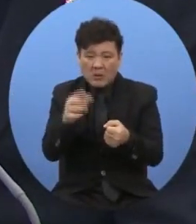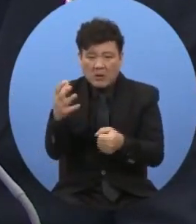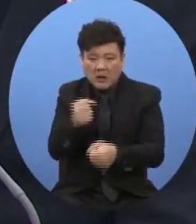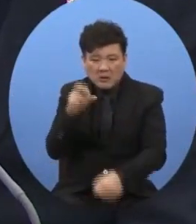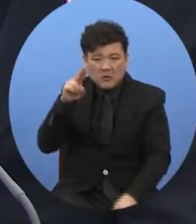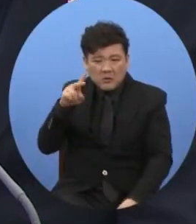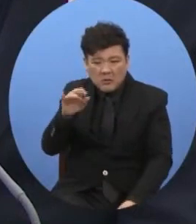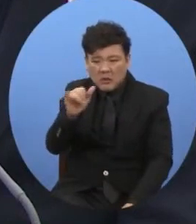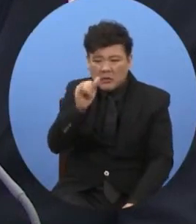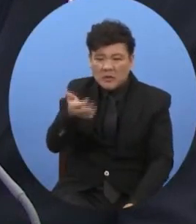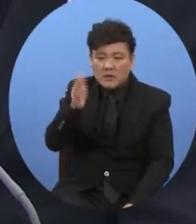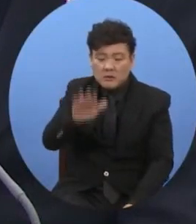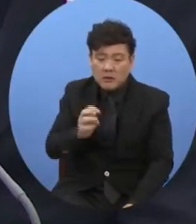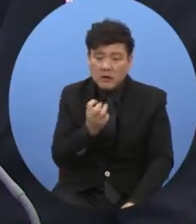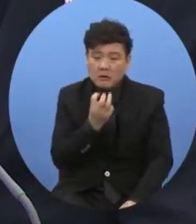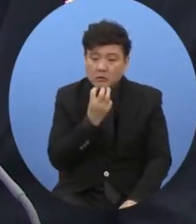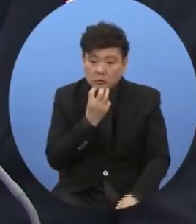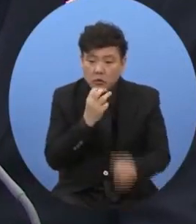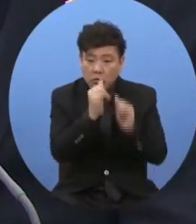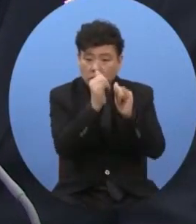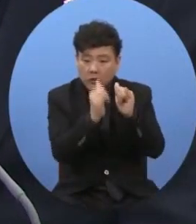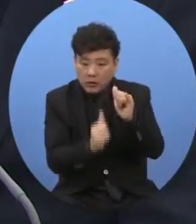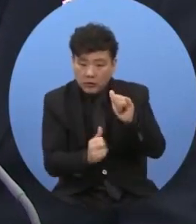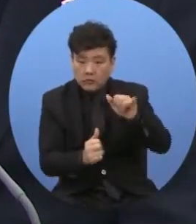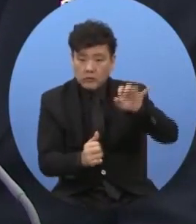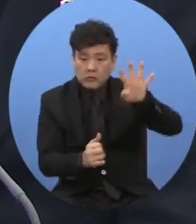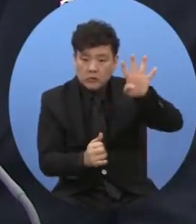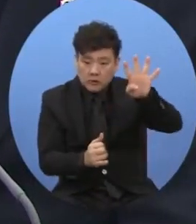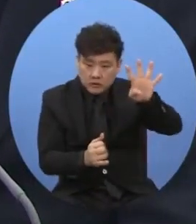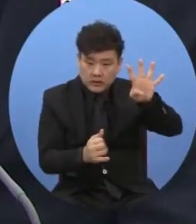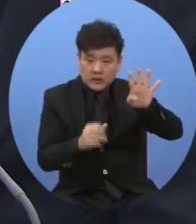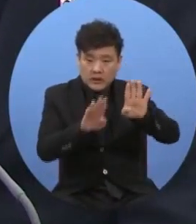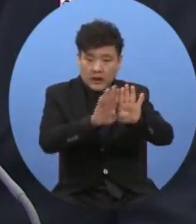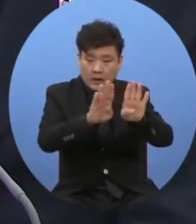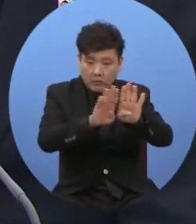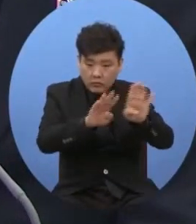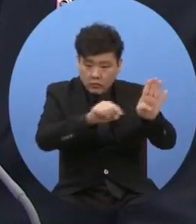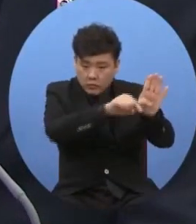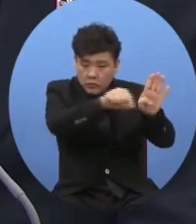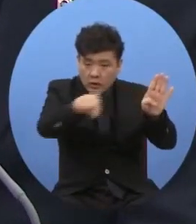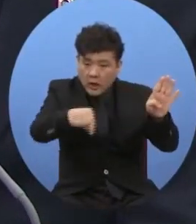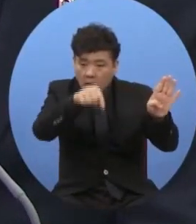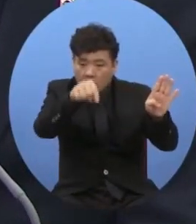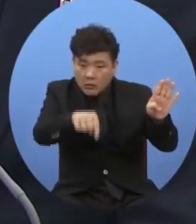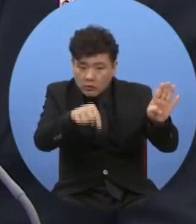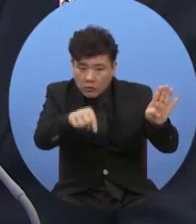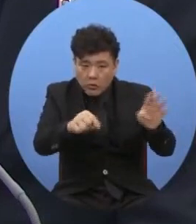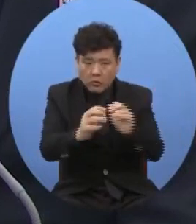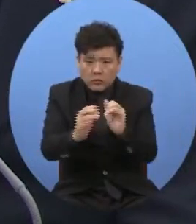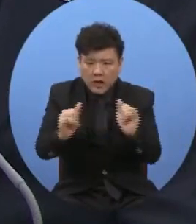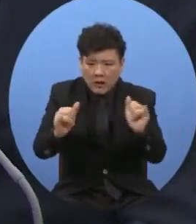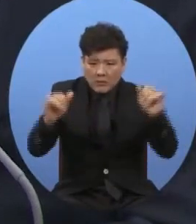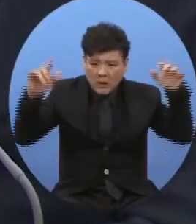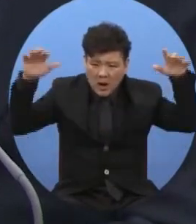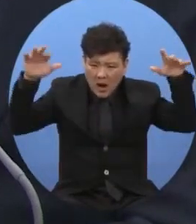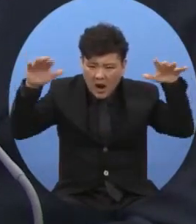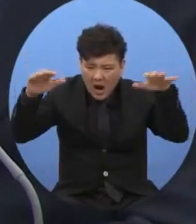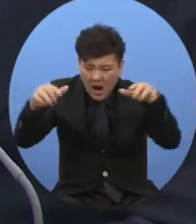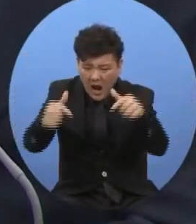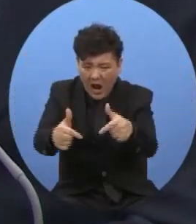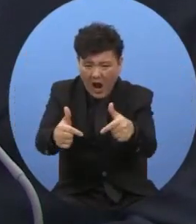있지만 서울시의 역사는 사대문 안으로부터 시작해서 꾸준히 그 인구가 늘어나면서